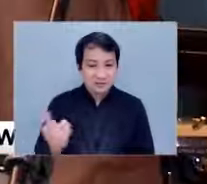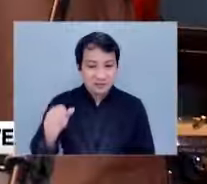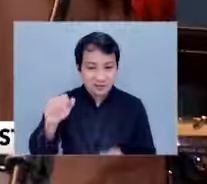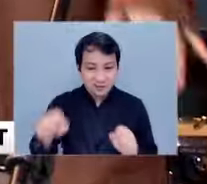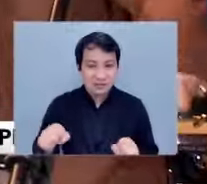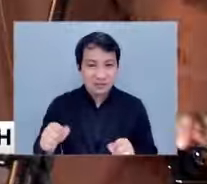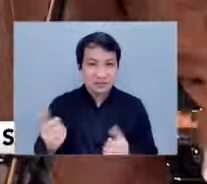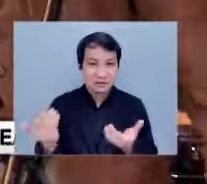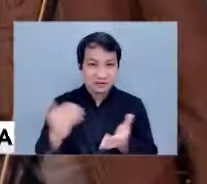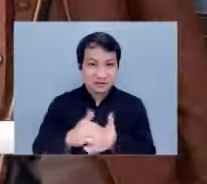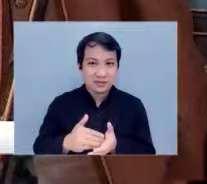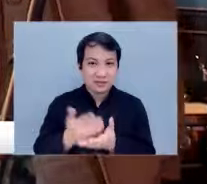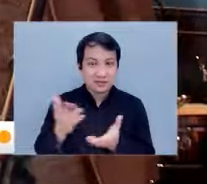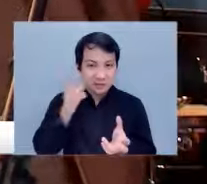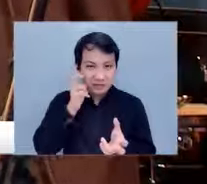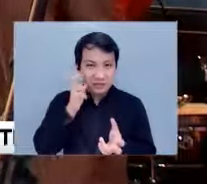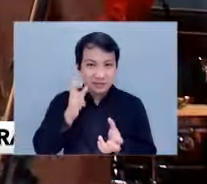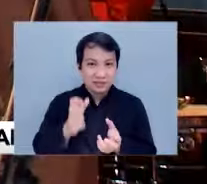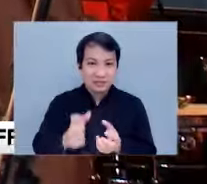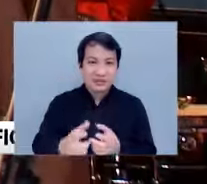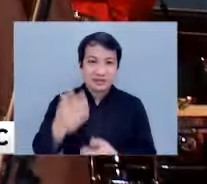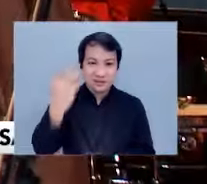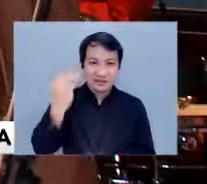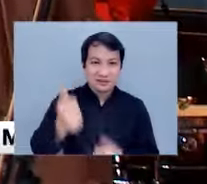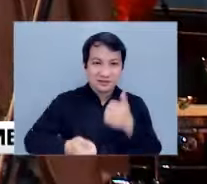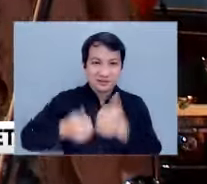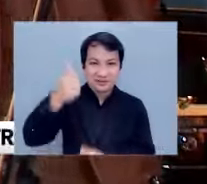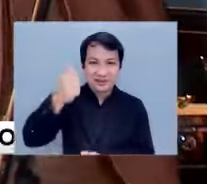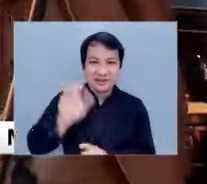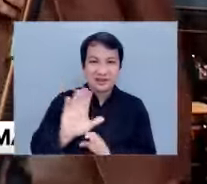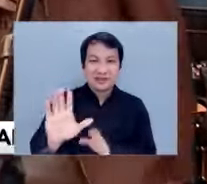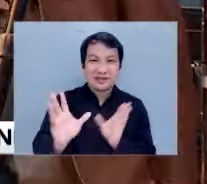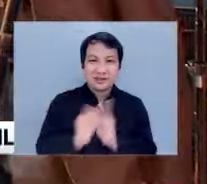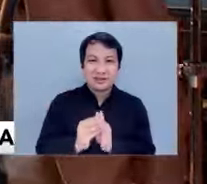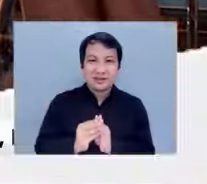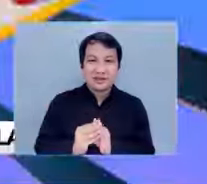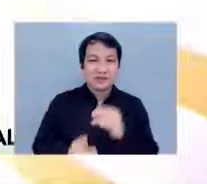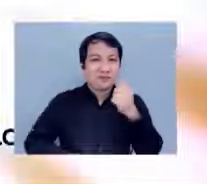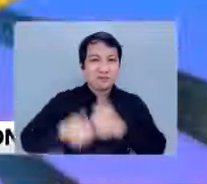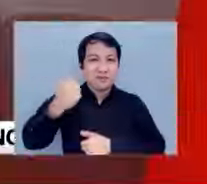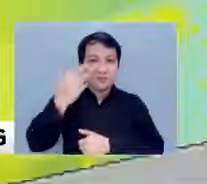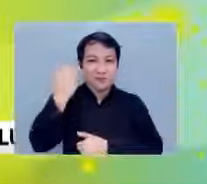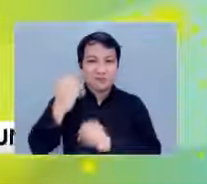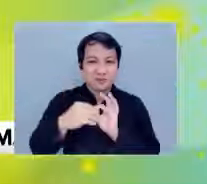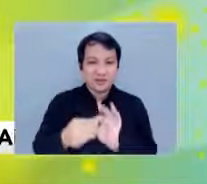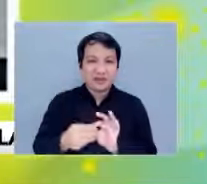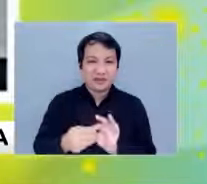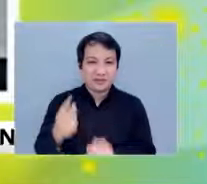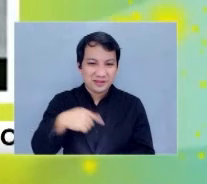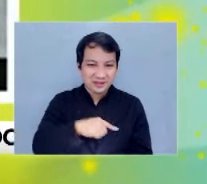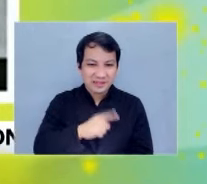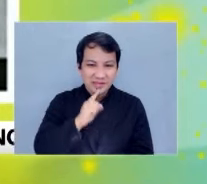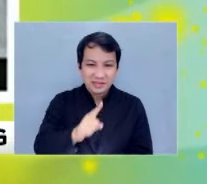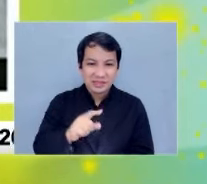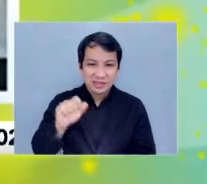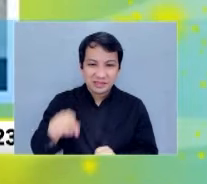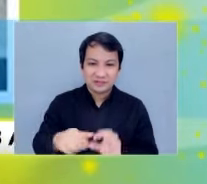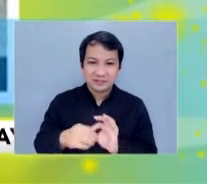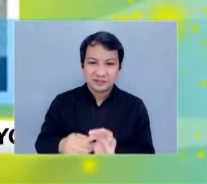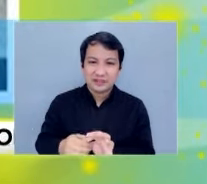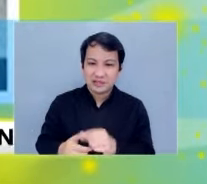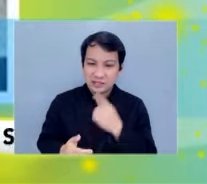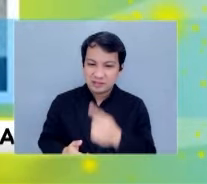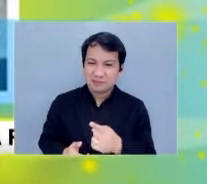Pero bago yan, mag-gumoka muna tayo mga kapatid natin. May nanalo na po sa ating kagumoka ako selfie contest. Congratulations po with